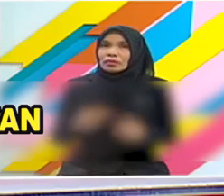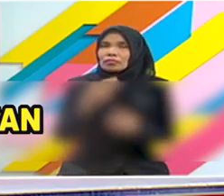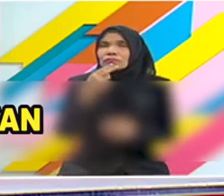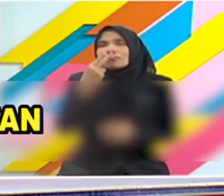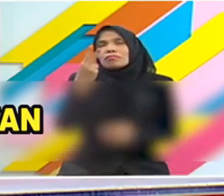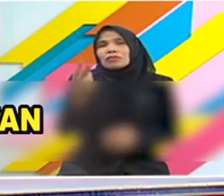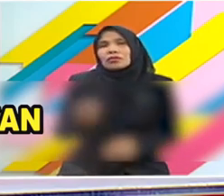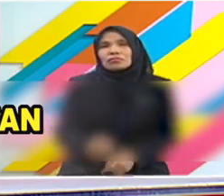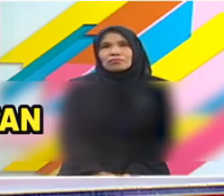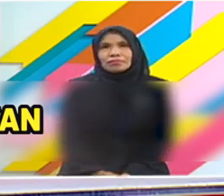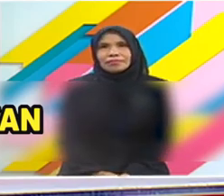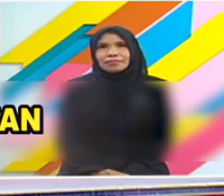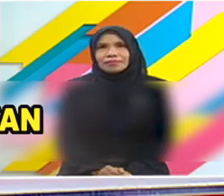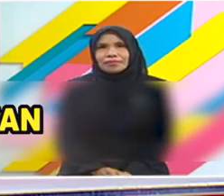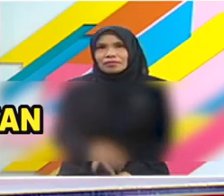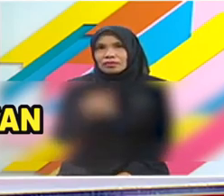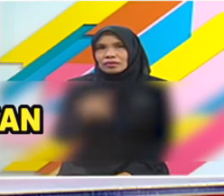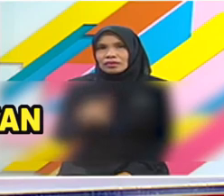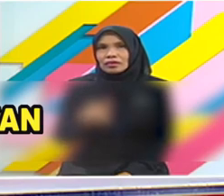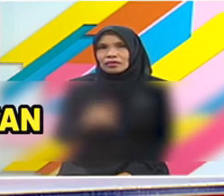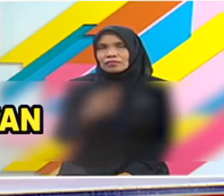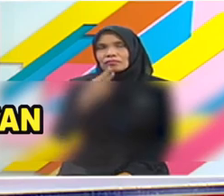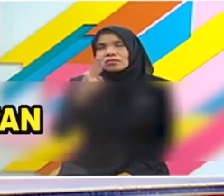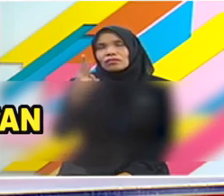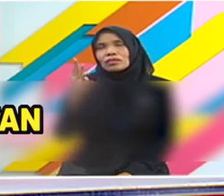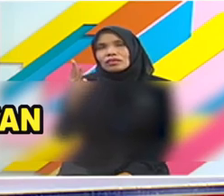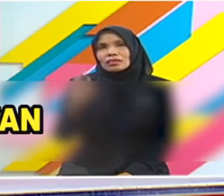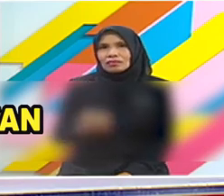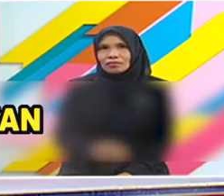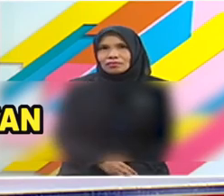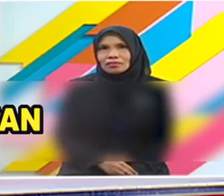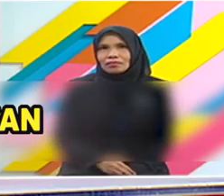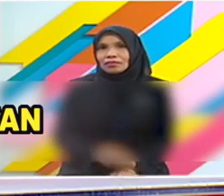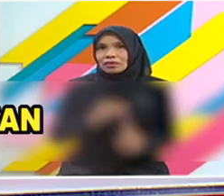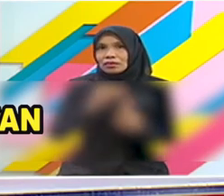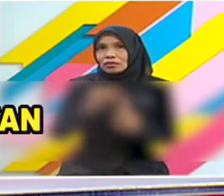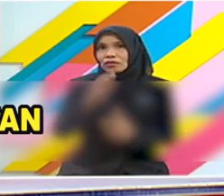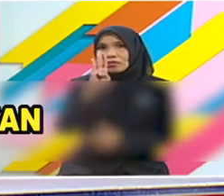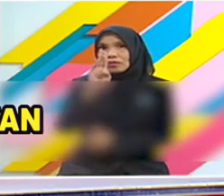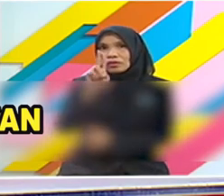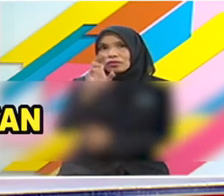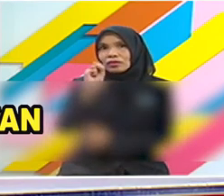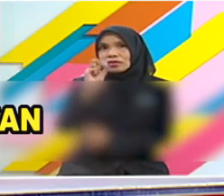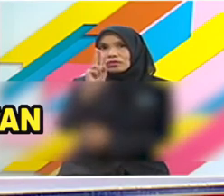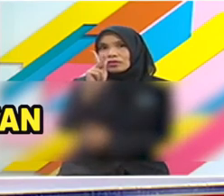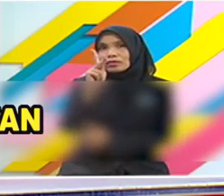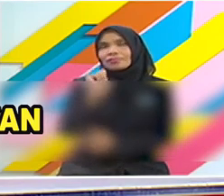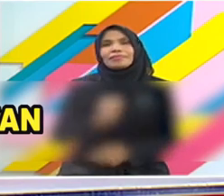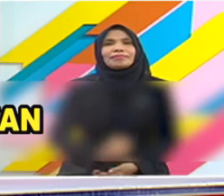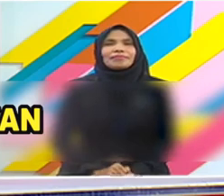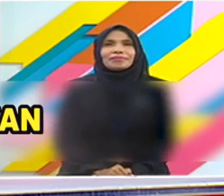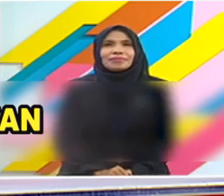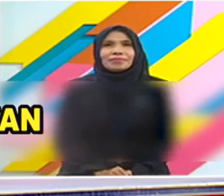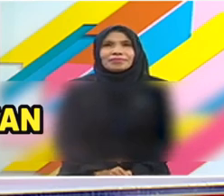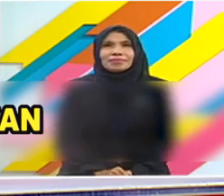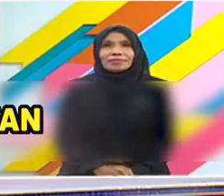ketiga-tiga alat tadi ataupun bahan tadi, Kak Rina menggunakan organ deria hidung. Kerana di